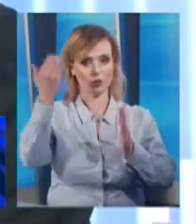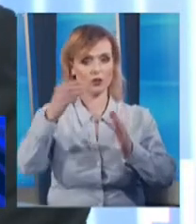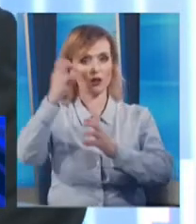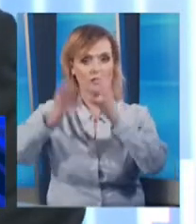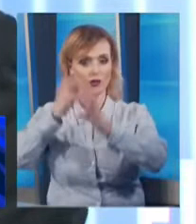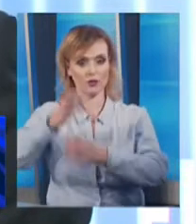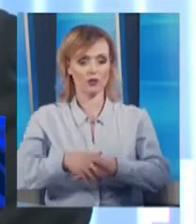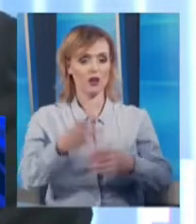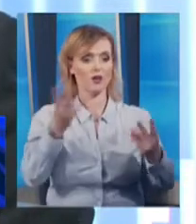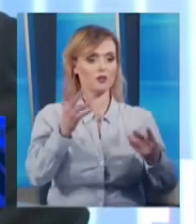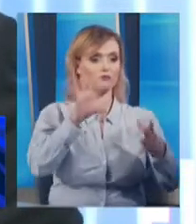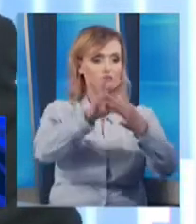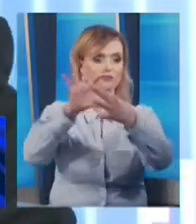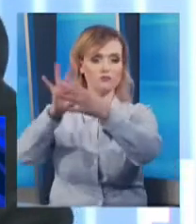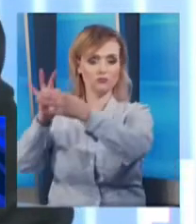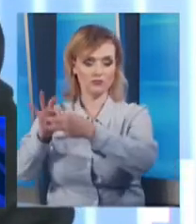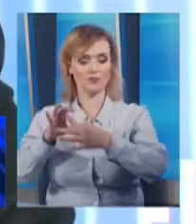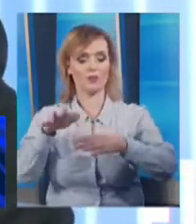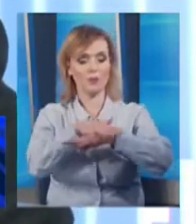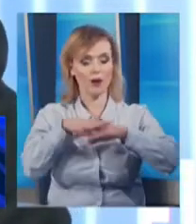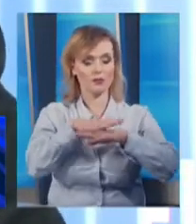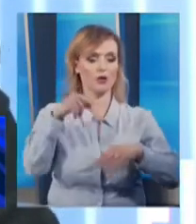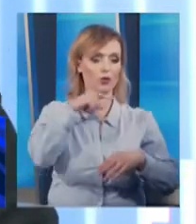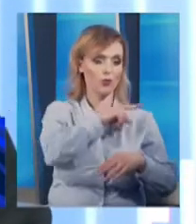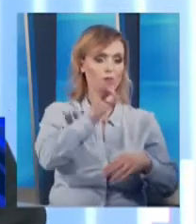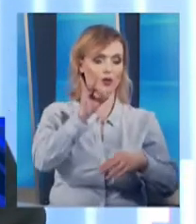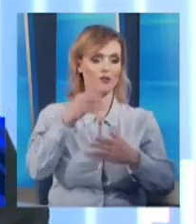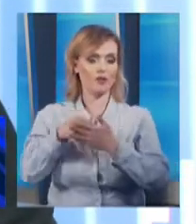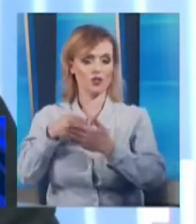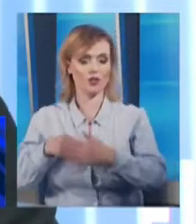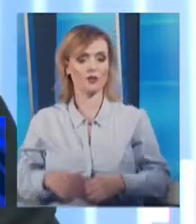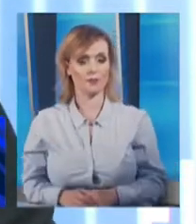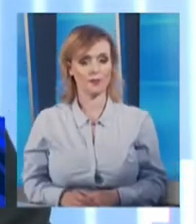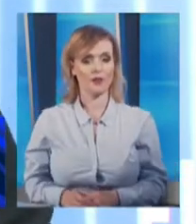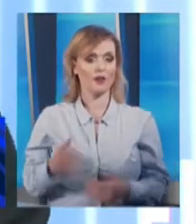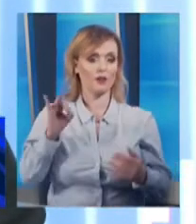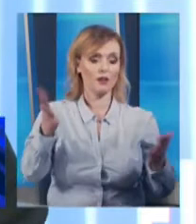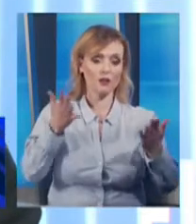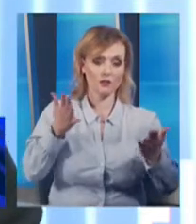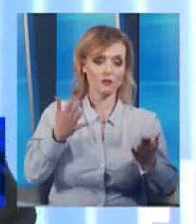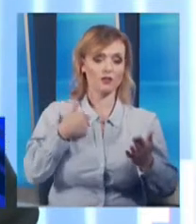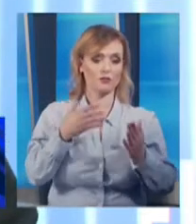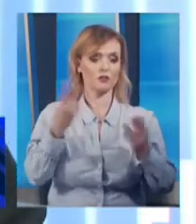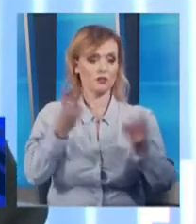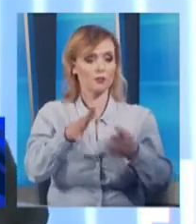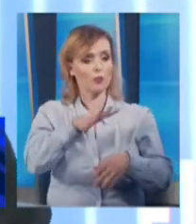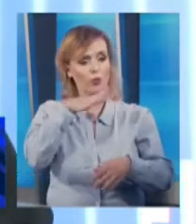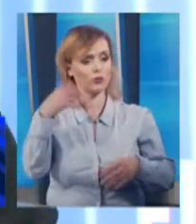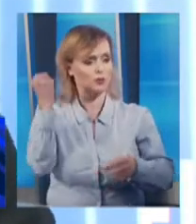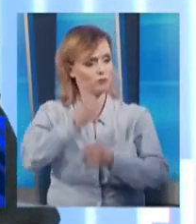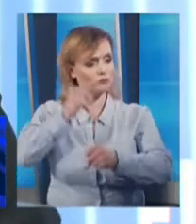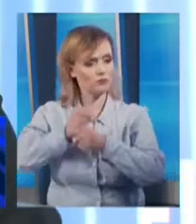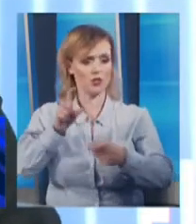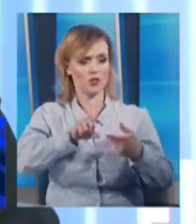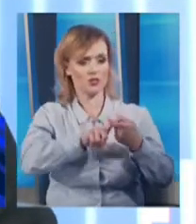conectată la piețele financiare, economice și așa mai departe ale Europei și lumii civilizate și, bineînțeles, avem de muncit foarte mult la ceea ce